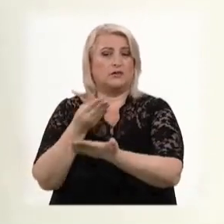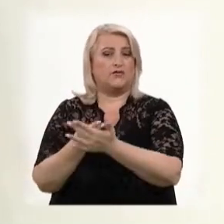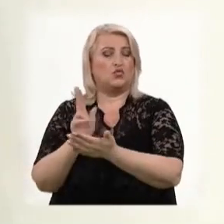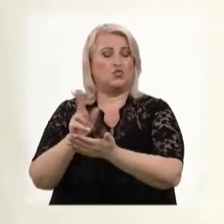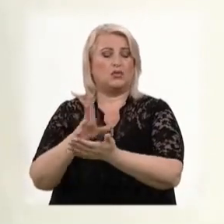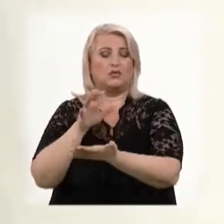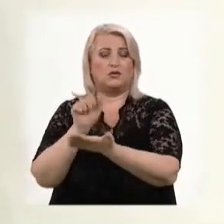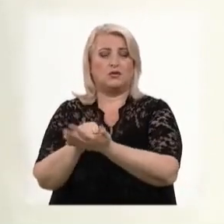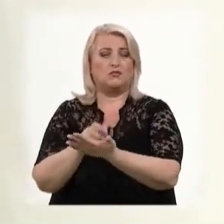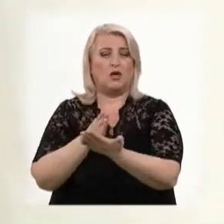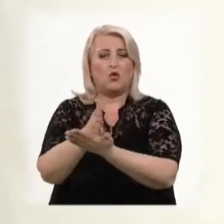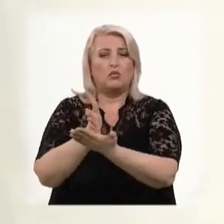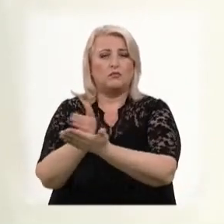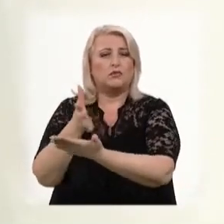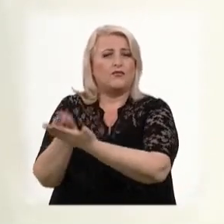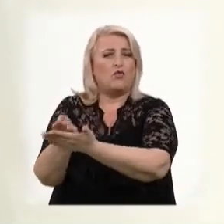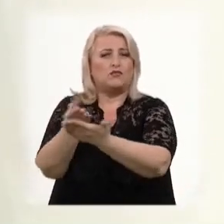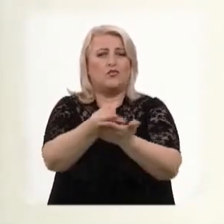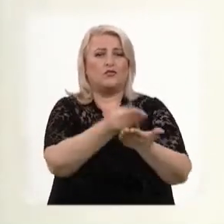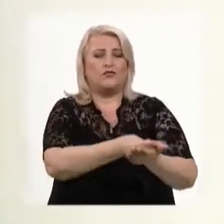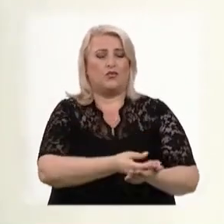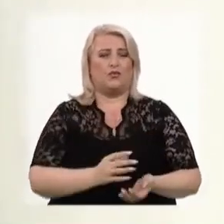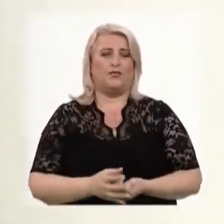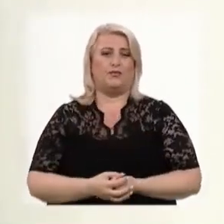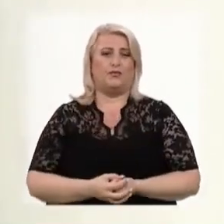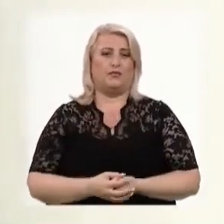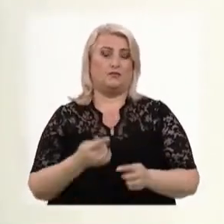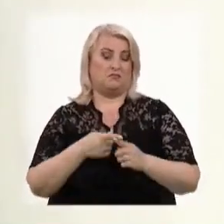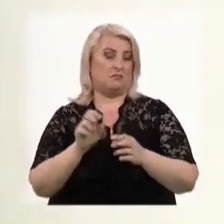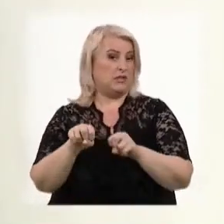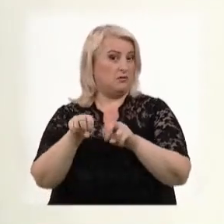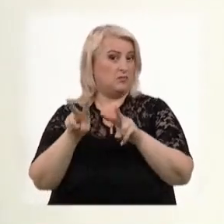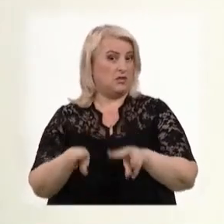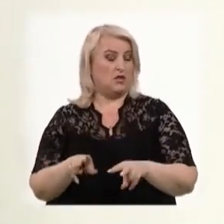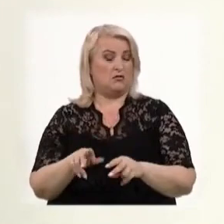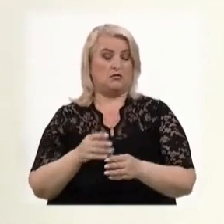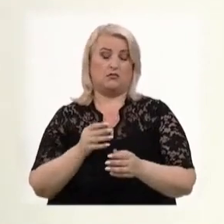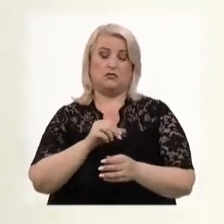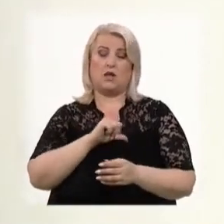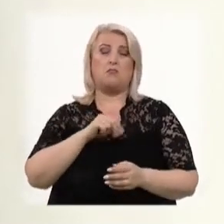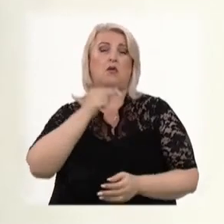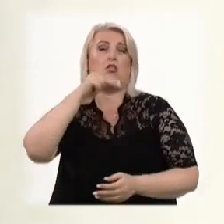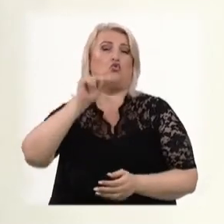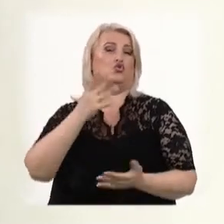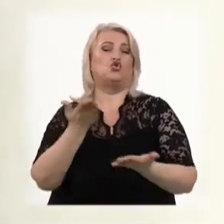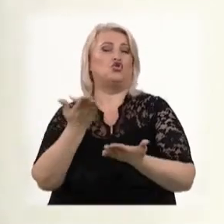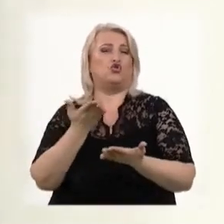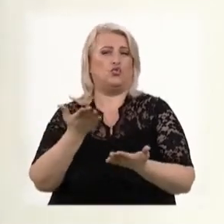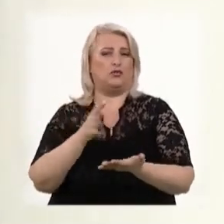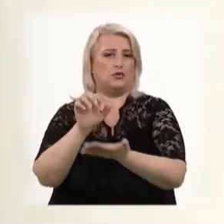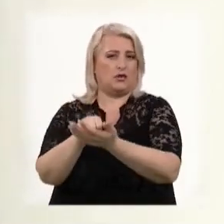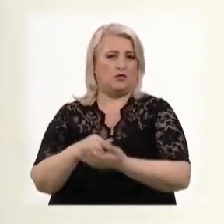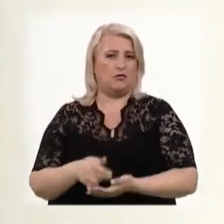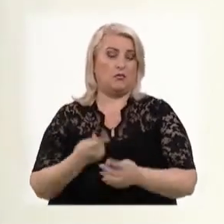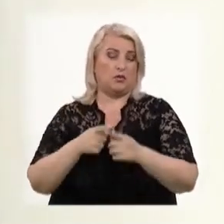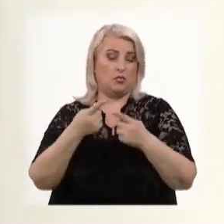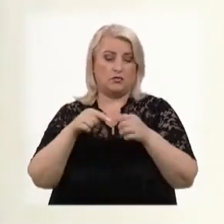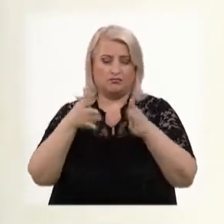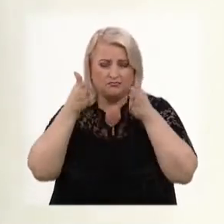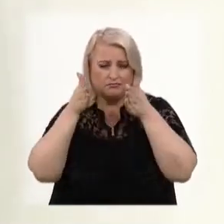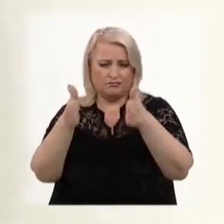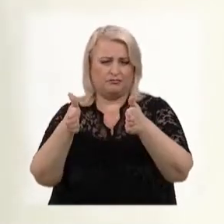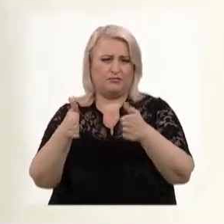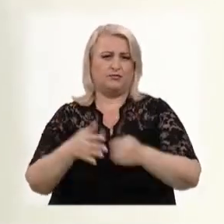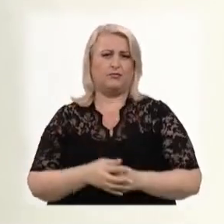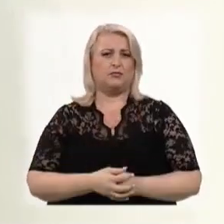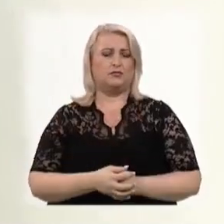cooperare timp ce ne cred că e foarte bună ziua e prea multă Sau este un specialist mai bun în ceva și atunci agenție se focusează sau merge ca